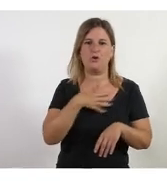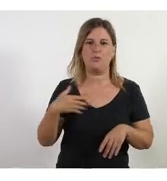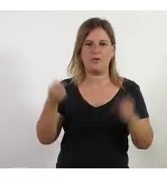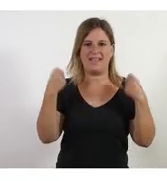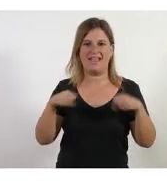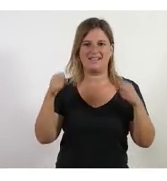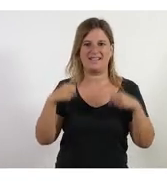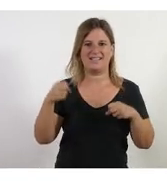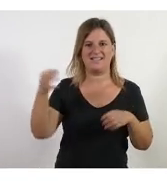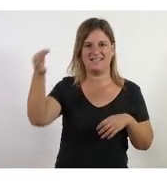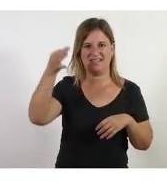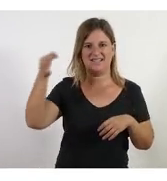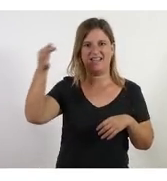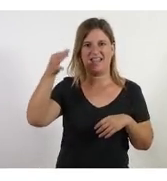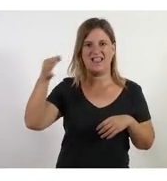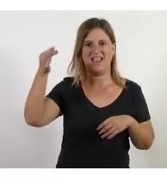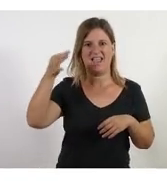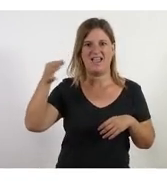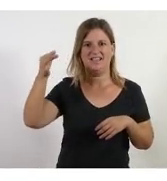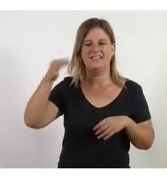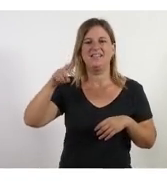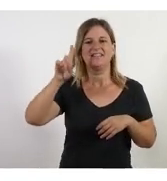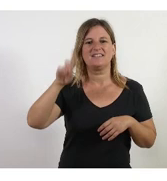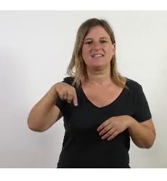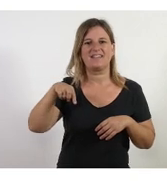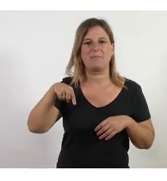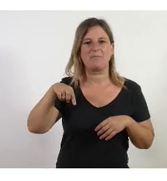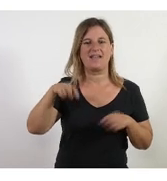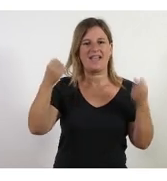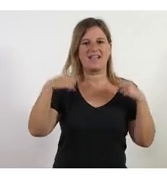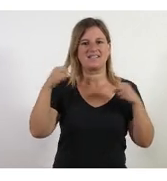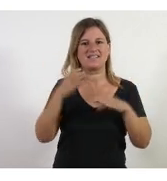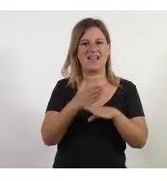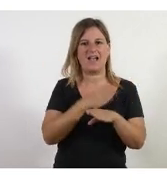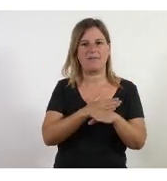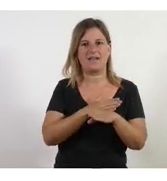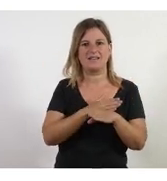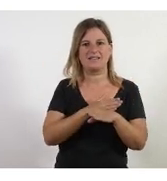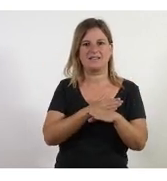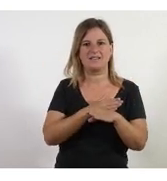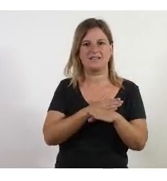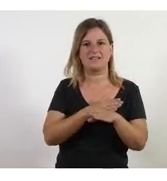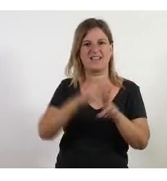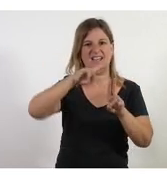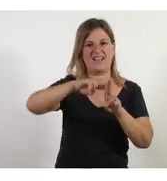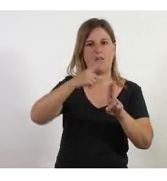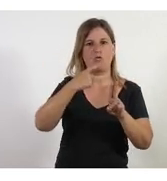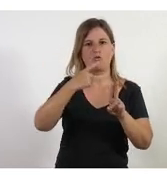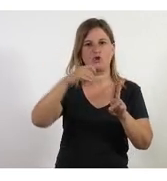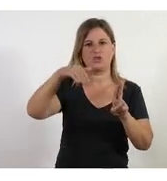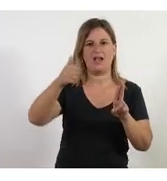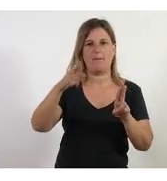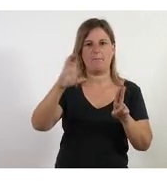l'illa. I també, si m'ho permets, abans de passar l'exercici, és que hi ha hagut en Marc de Creu Roja que ens ha posat una cita de